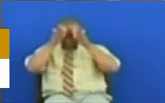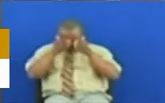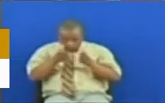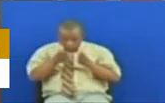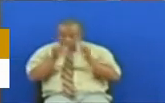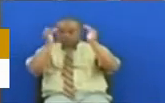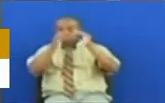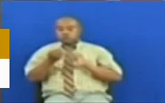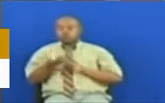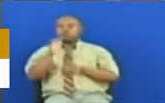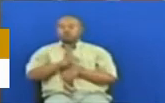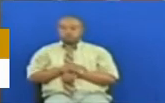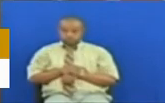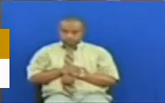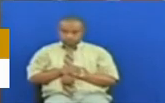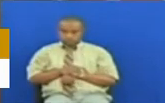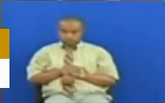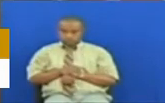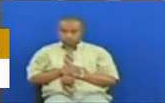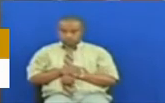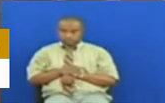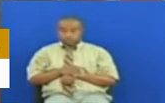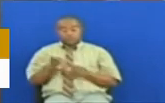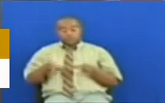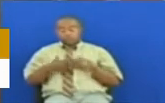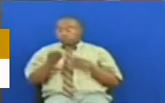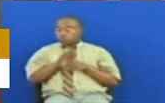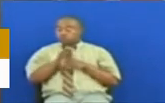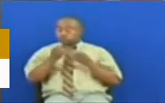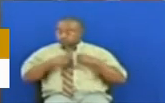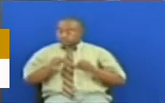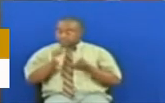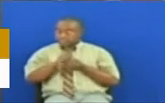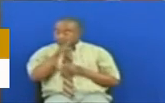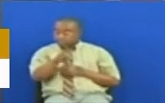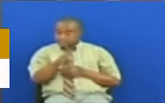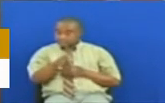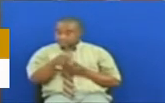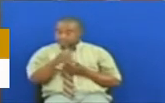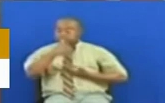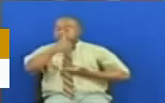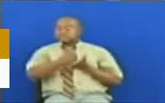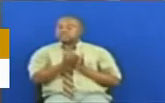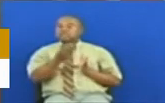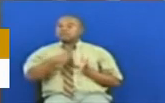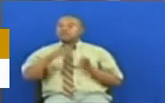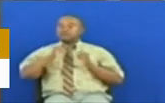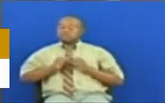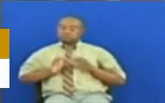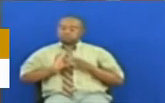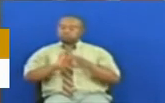Lakini kuenda katika kutekeleza ili jambo, private sector ingefaa zaidi. Mheshimiwa